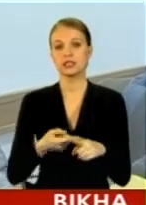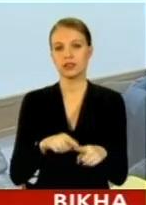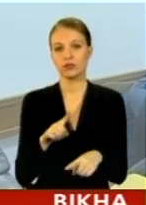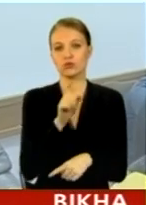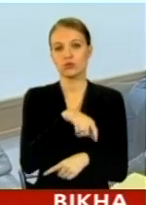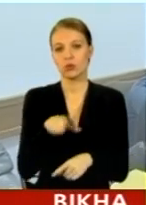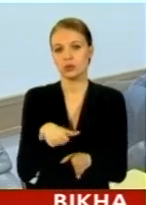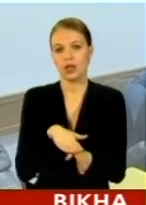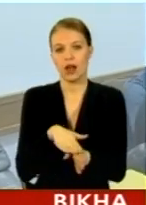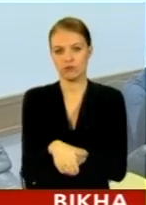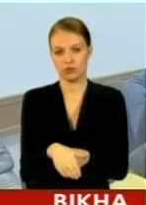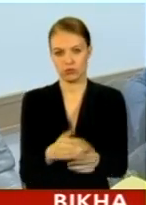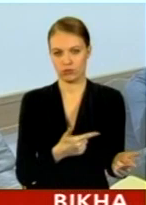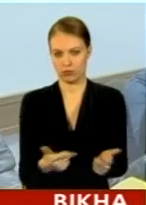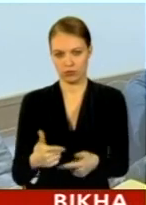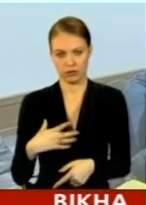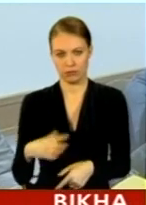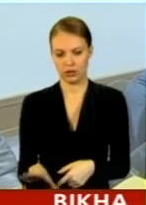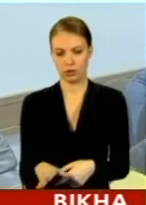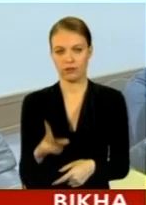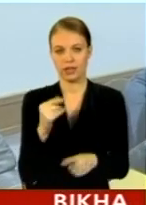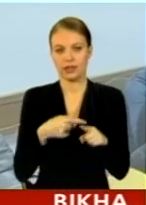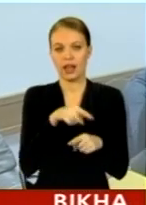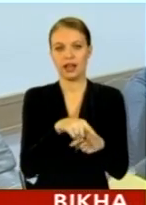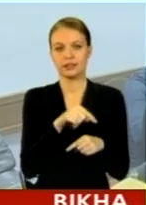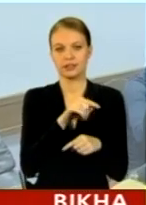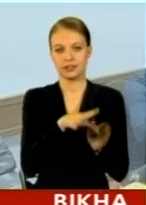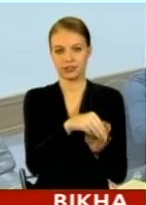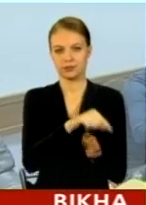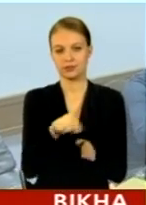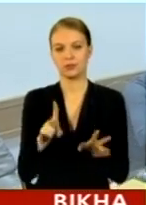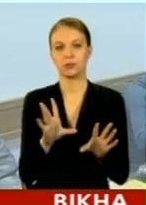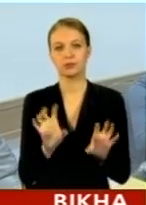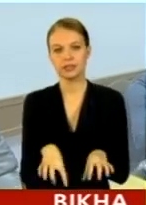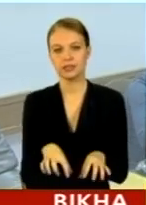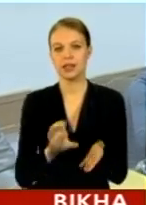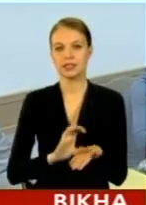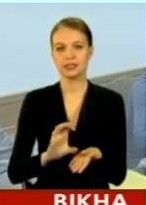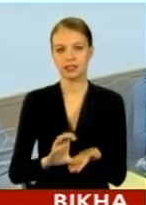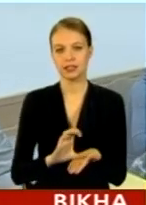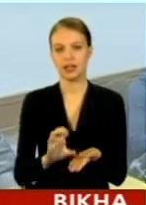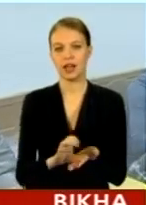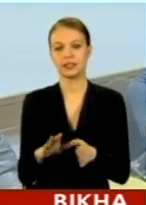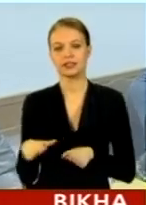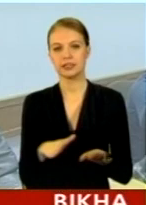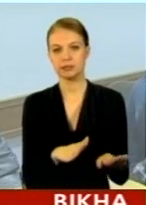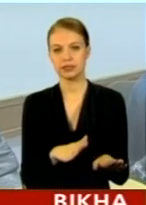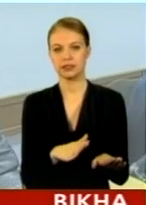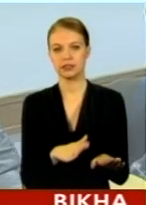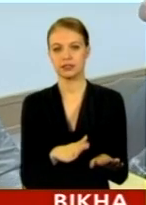люди абсолютно не підготовлені на цих участках. От председатель, секретар,